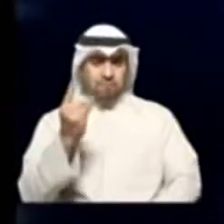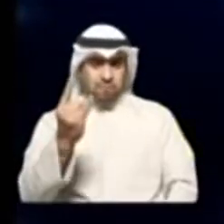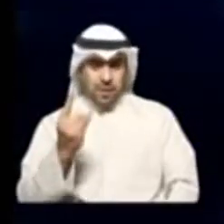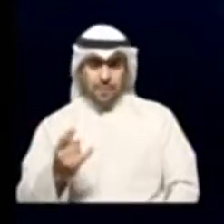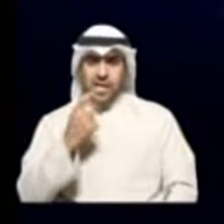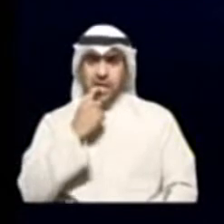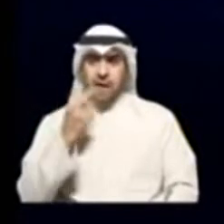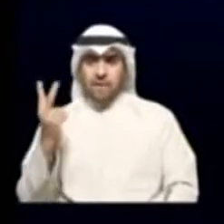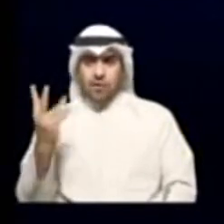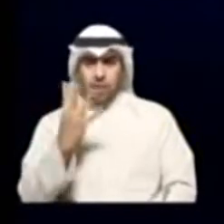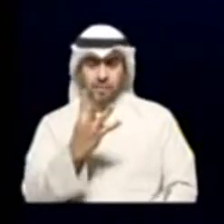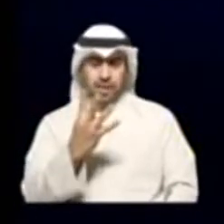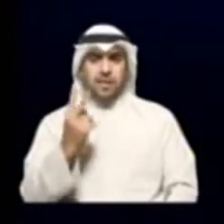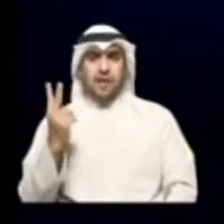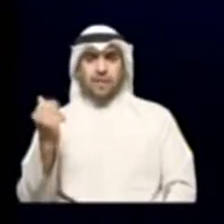2013-2014 إلى